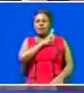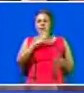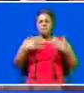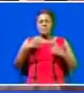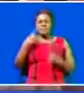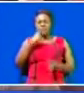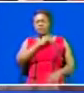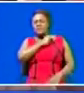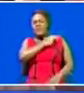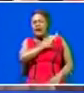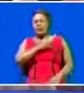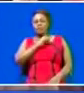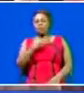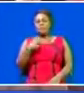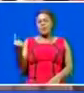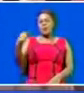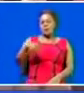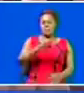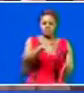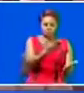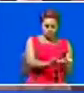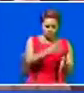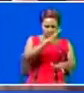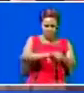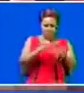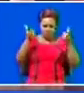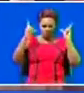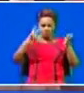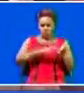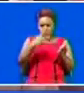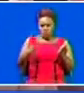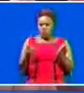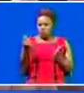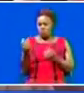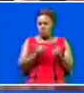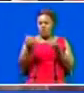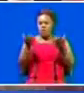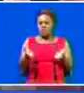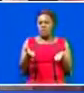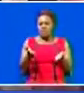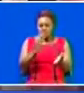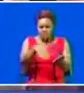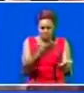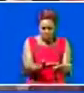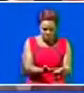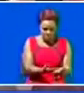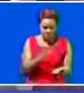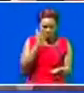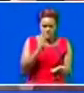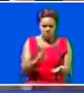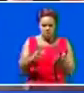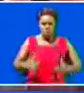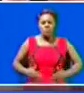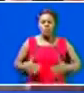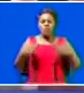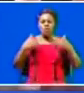kupiga nduru ndio nikatoka pale kwa samba. Kufika hapa nikakutilia lori imeanguka na kagari kadogo kako hapo. Nika kufika hapo ndio nimeona watu